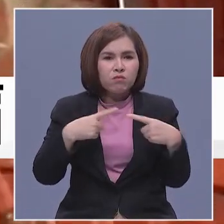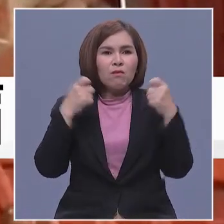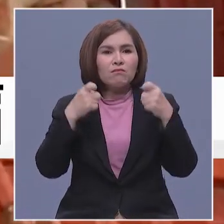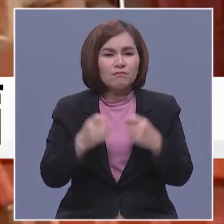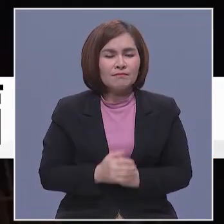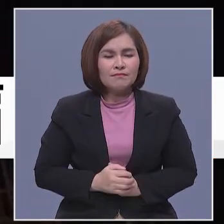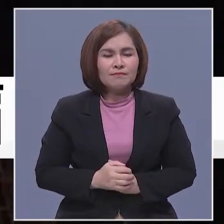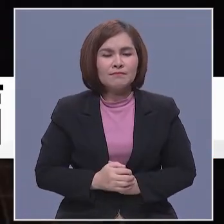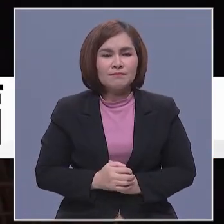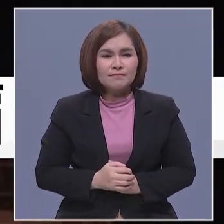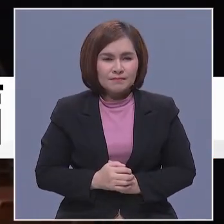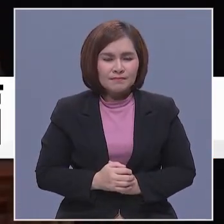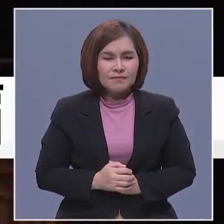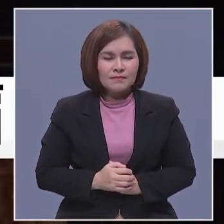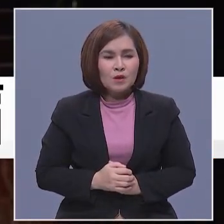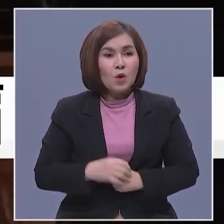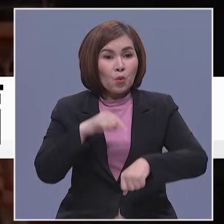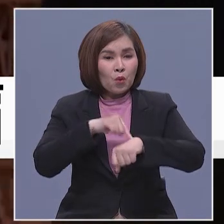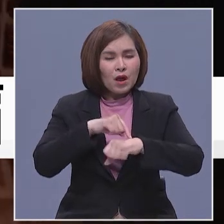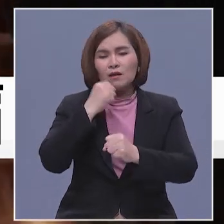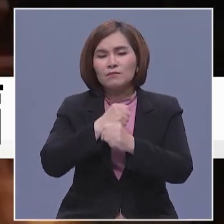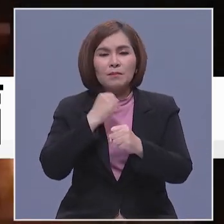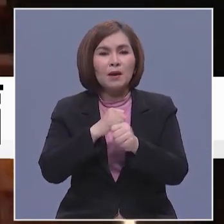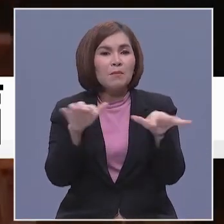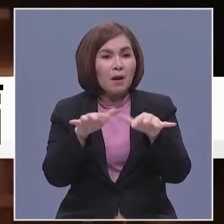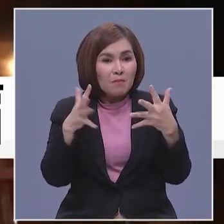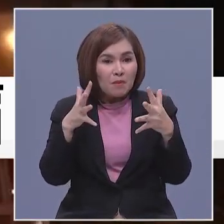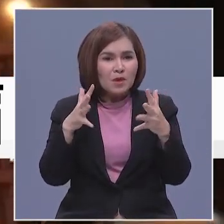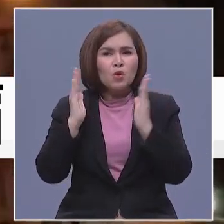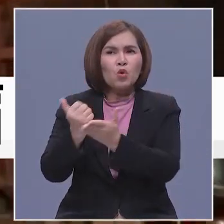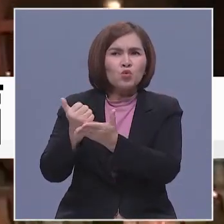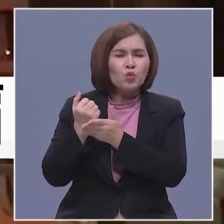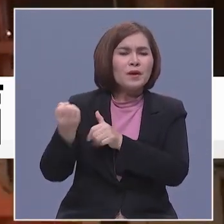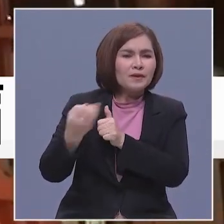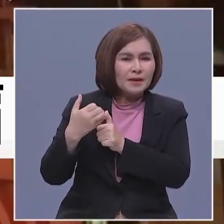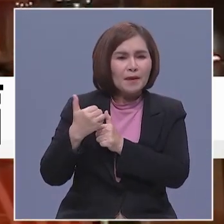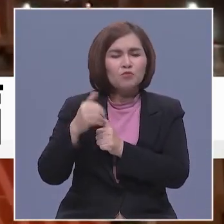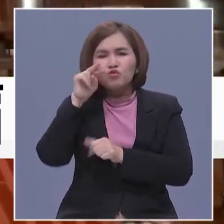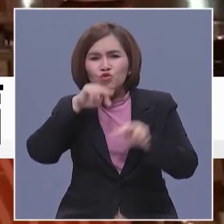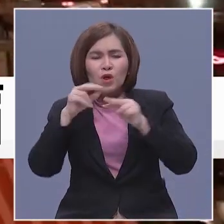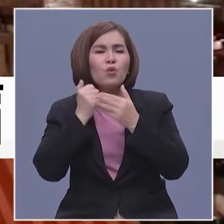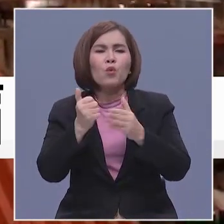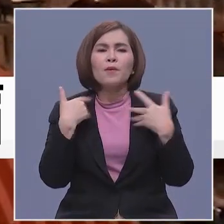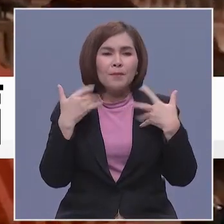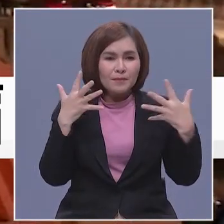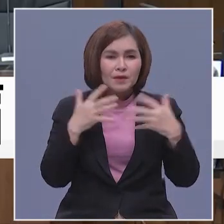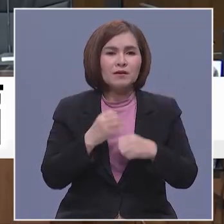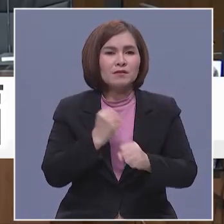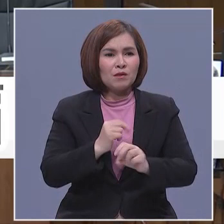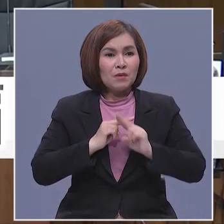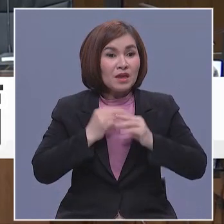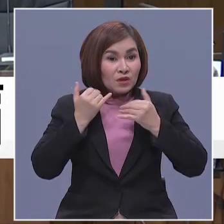หมาและเนื่องจากว่าไม่ได้อยู่ในเวลาก่อสร้างก็เลยไม่มีที่ปรึกษาคอยควบคุมงานล่าสุดค่ะคุณสุริย